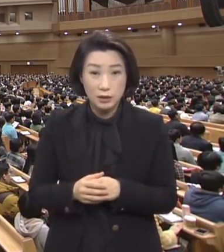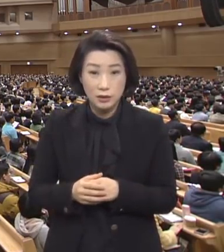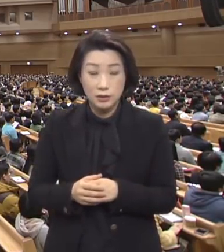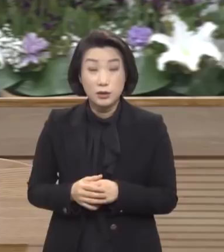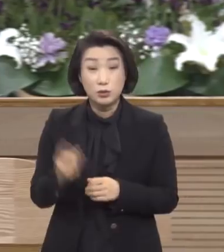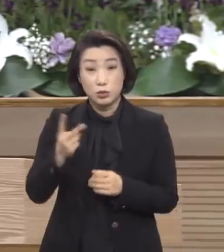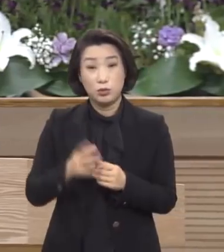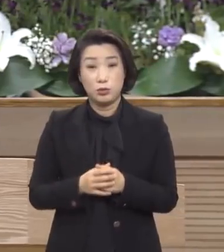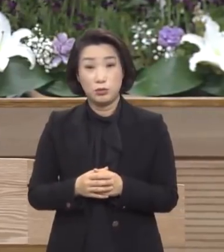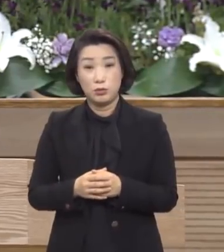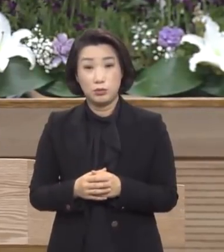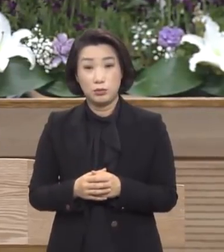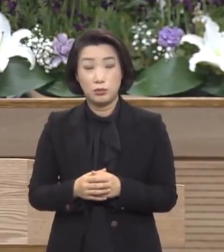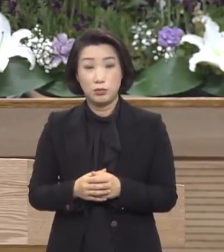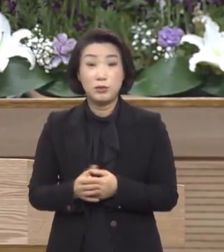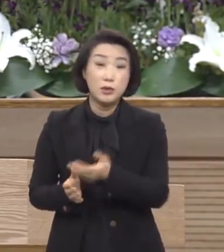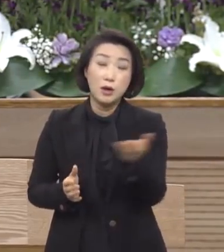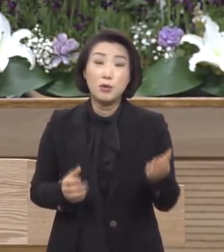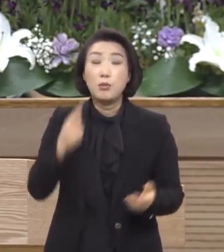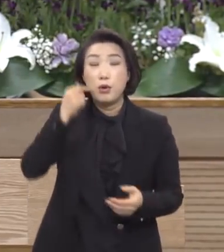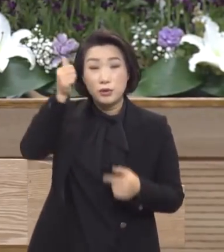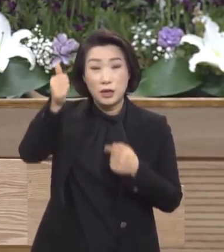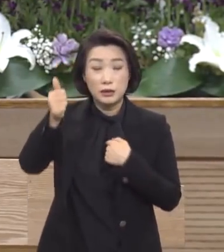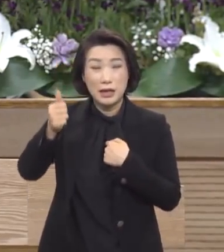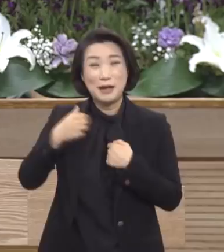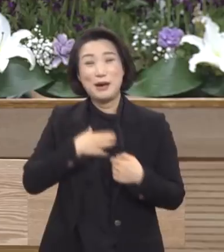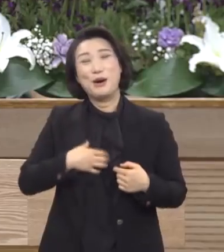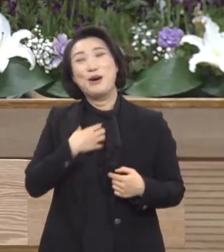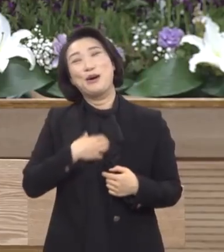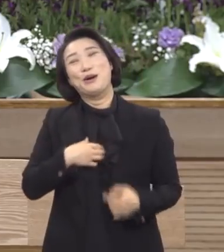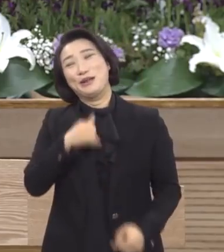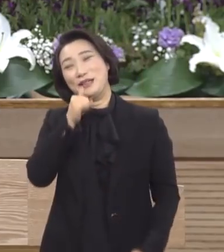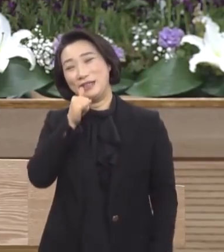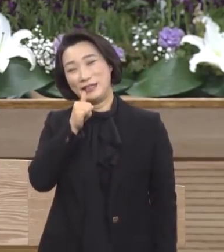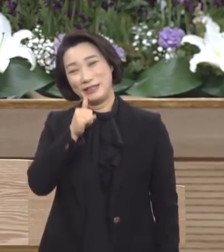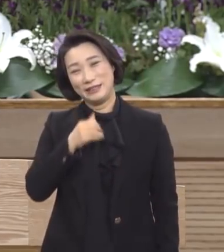또 여러분의 담임 목사 걱정이 뭐예요?